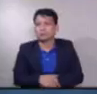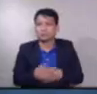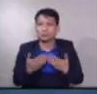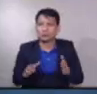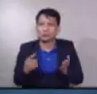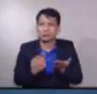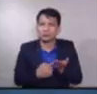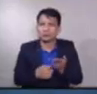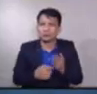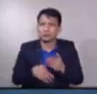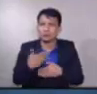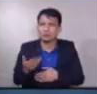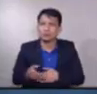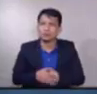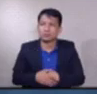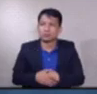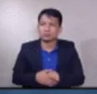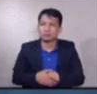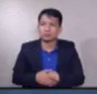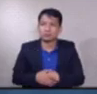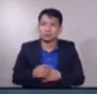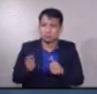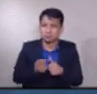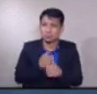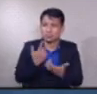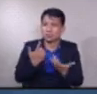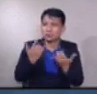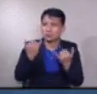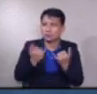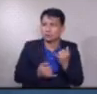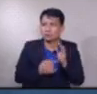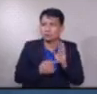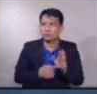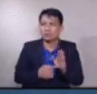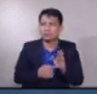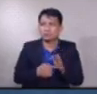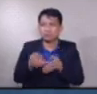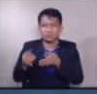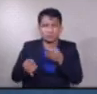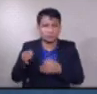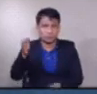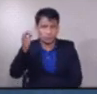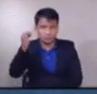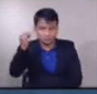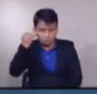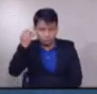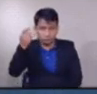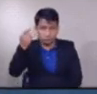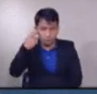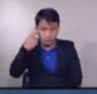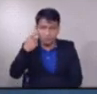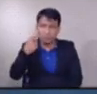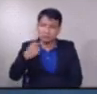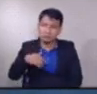pag-usapan pa natin yan mamaya, Junbert. Unang bahagi pa lamang po yan ang ating paghilatis kay Junbert